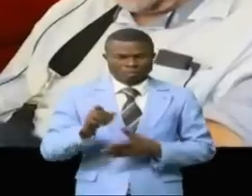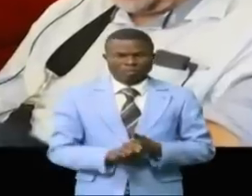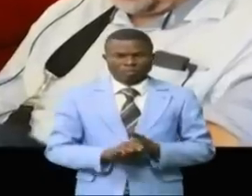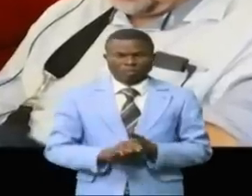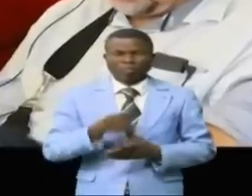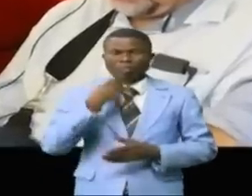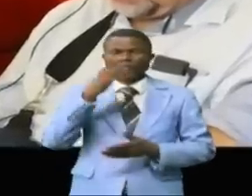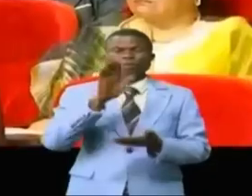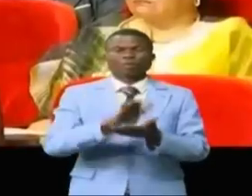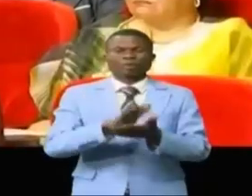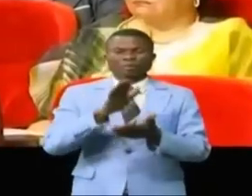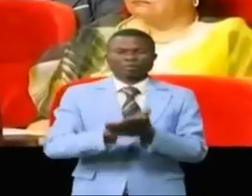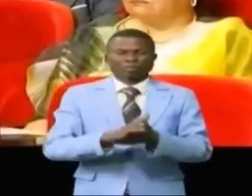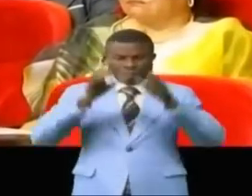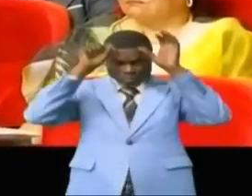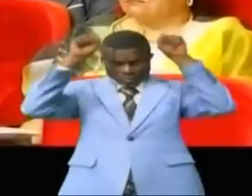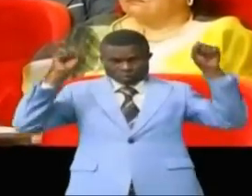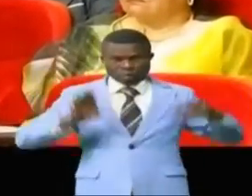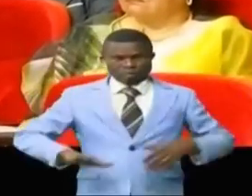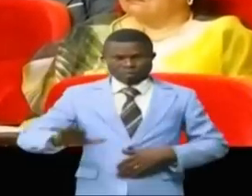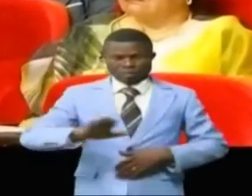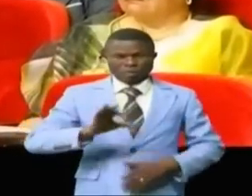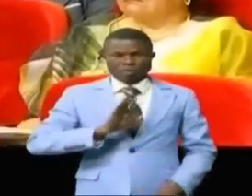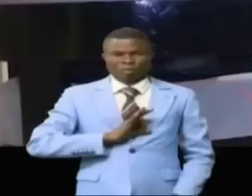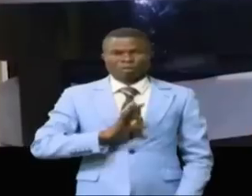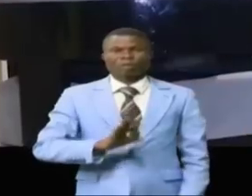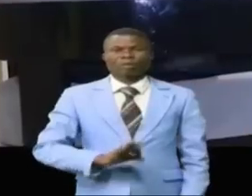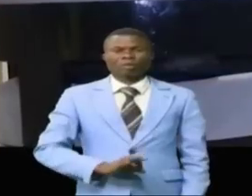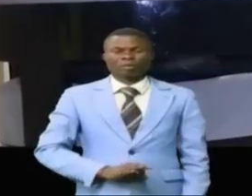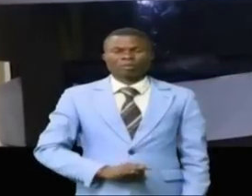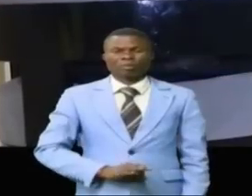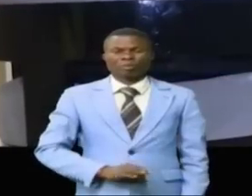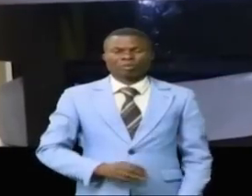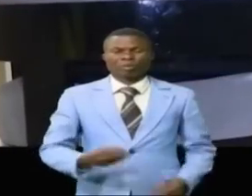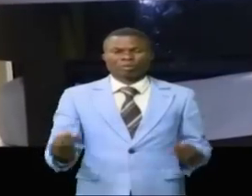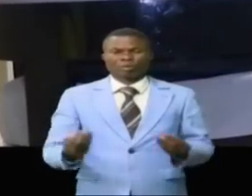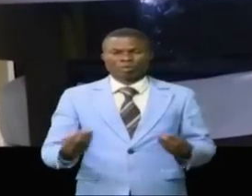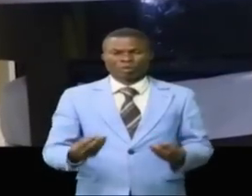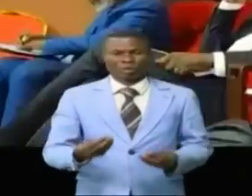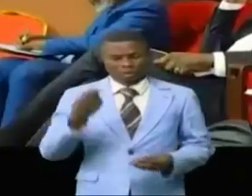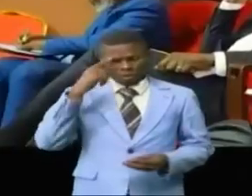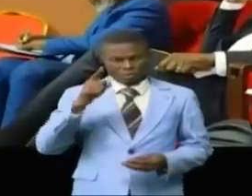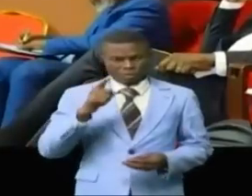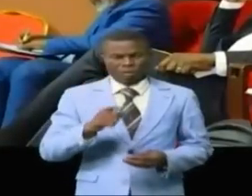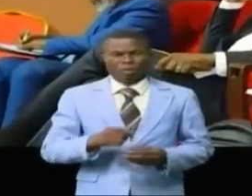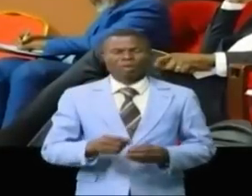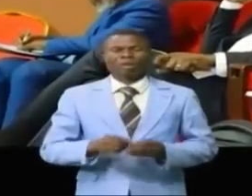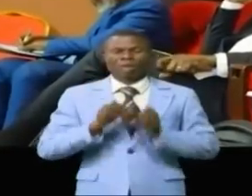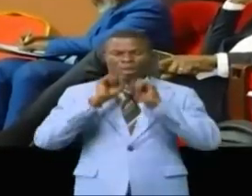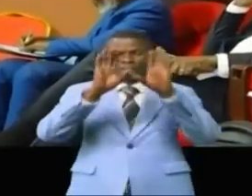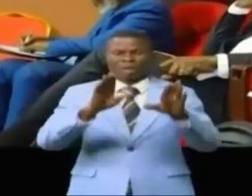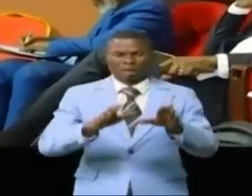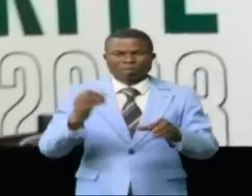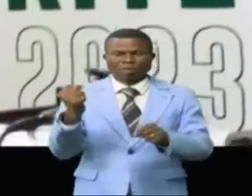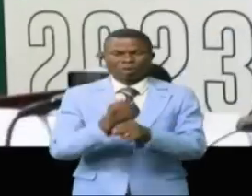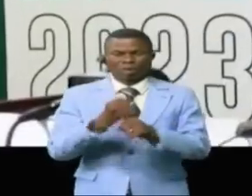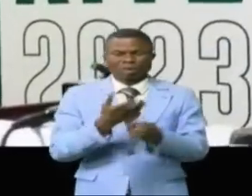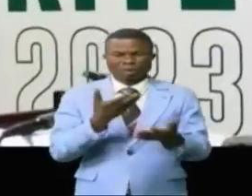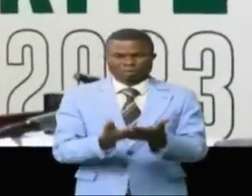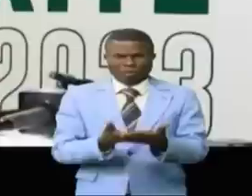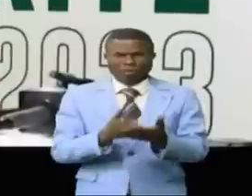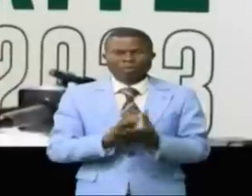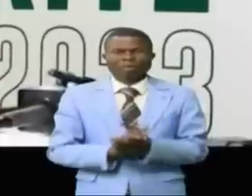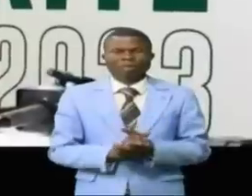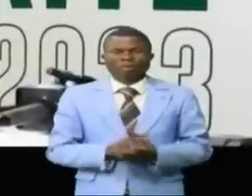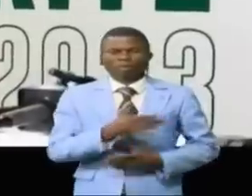un vibrant hommage au chef de l'État, Félix-Antoine Tshisekedi Tshilombo, pour le parrainage de cette activité. Avant toute